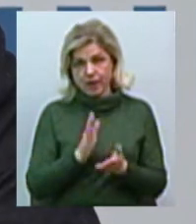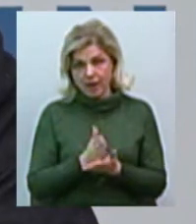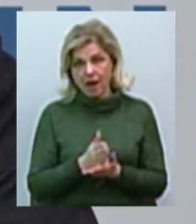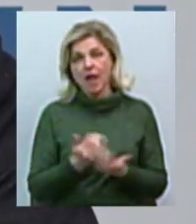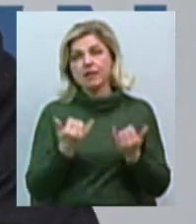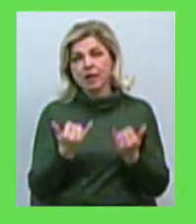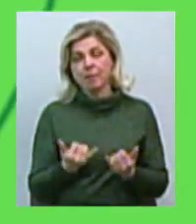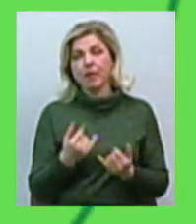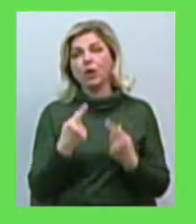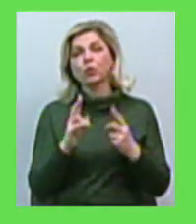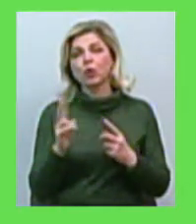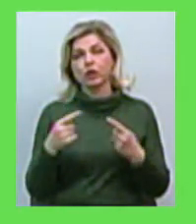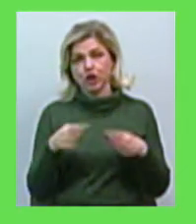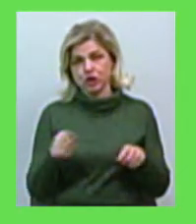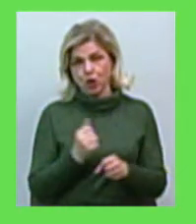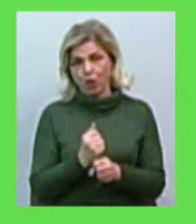хтось інший робити.